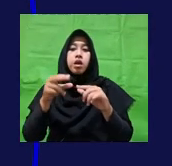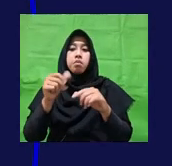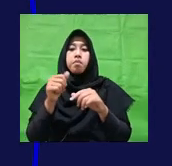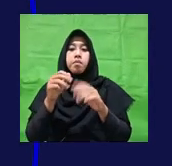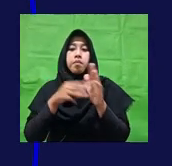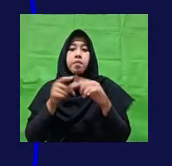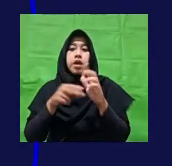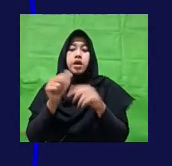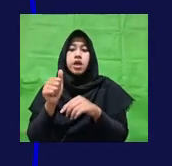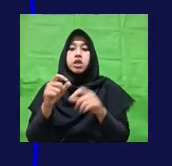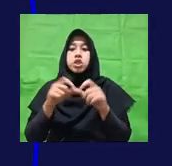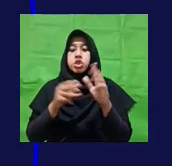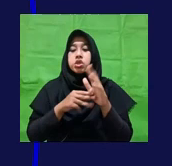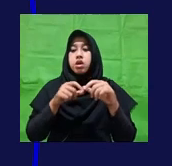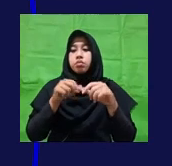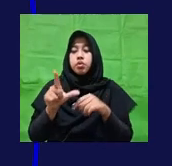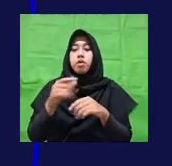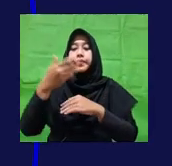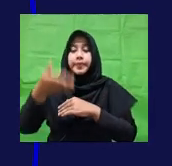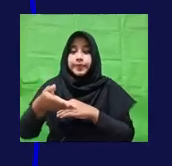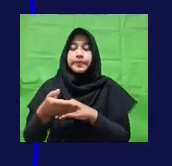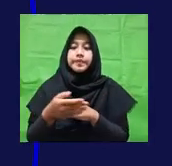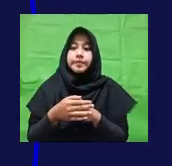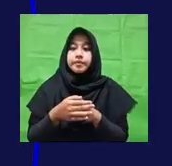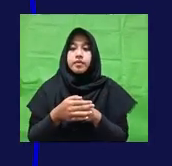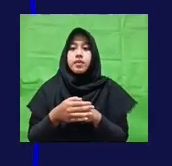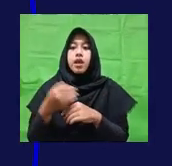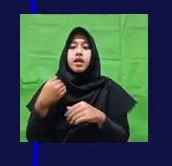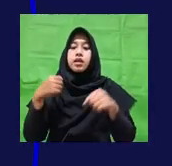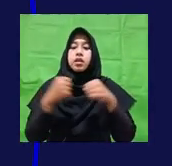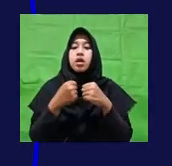ada residensi Sungai di Pontianak itu ada Supi dan